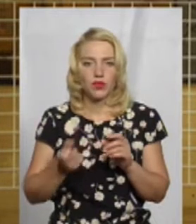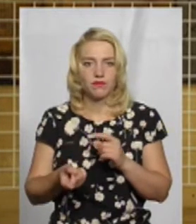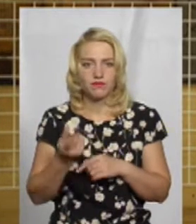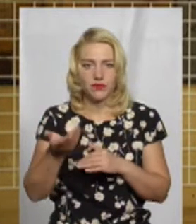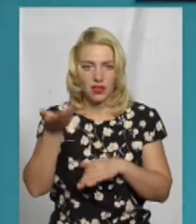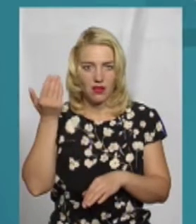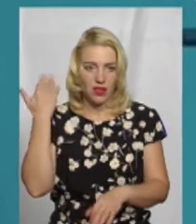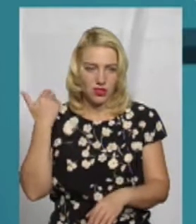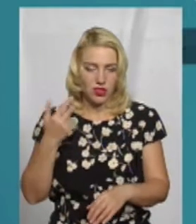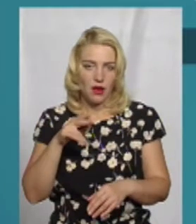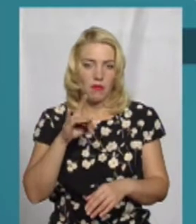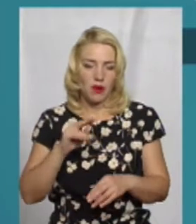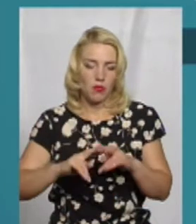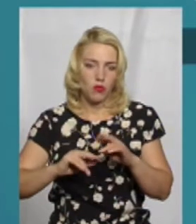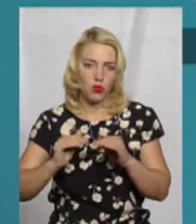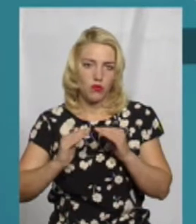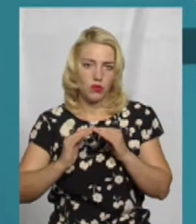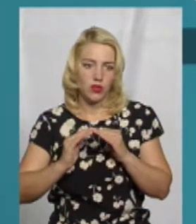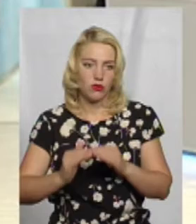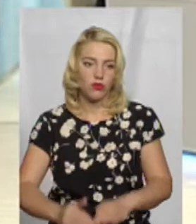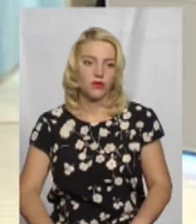цього будинку.